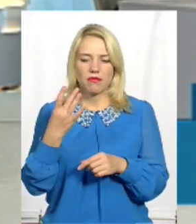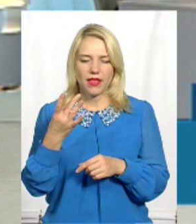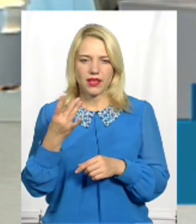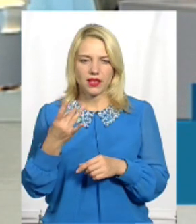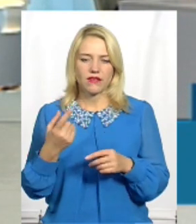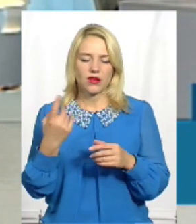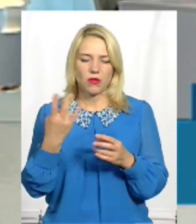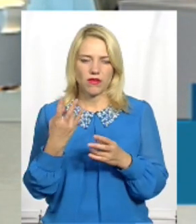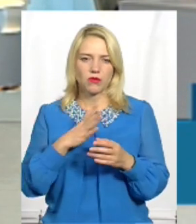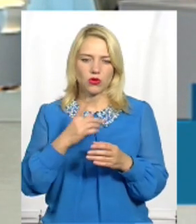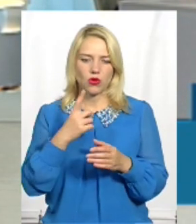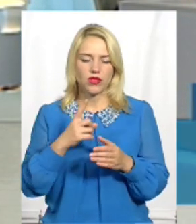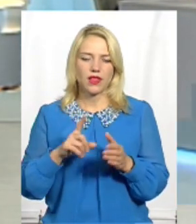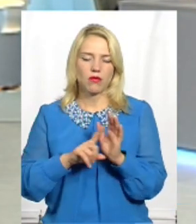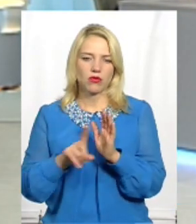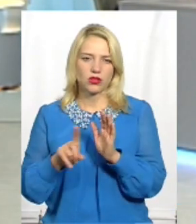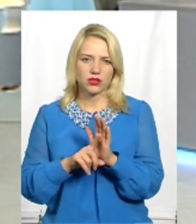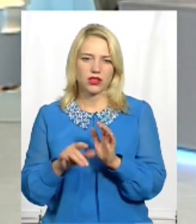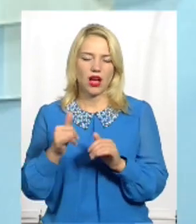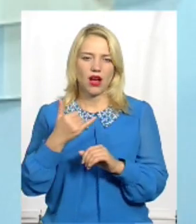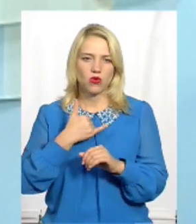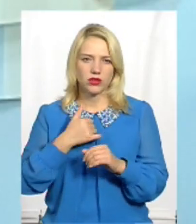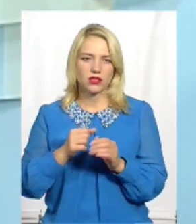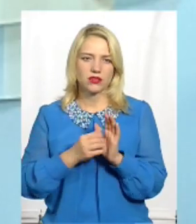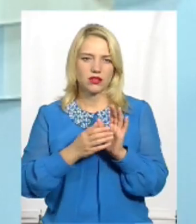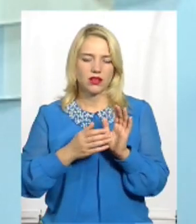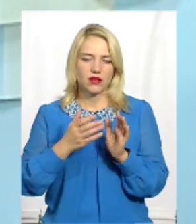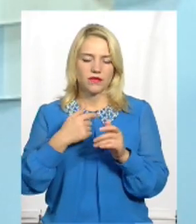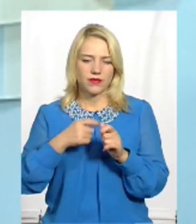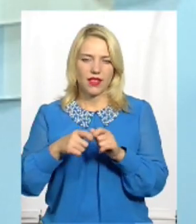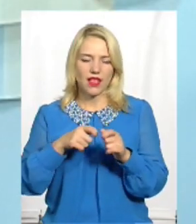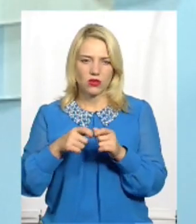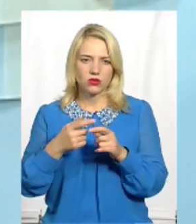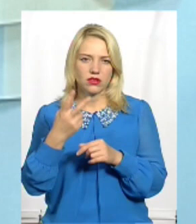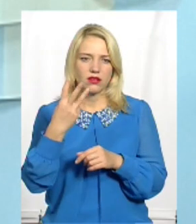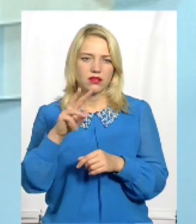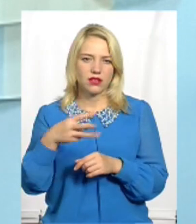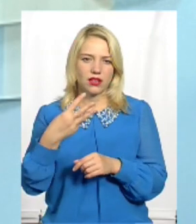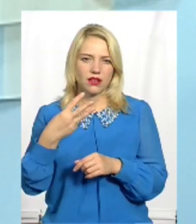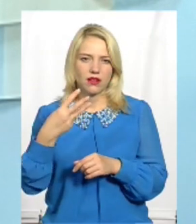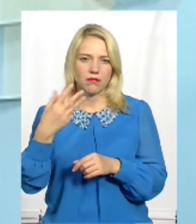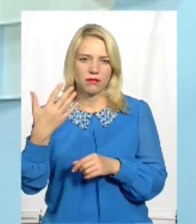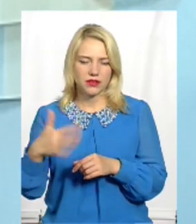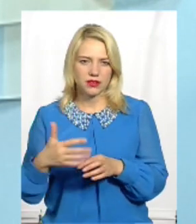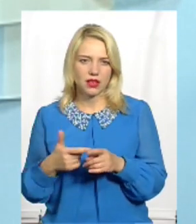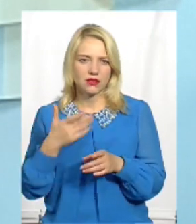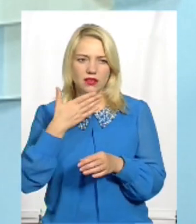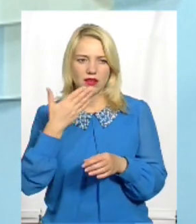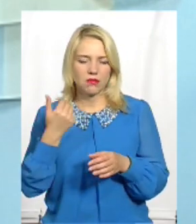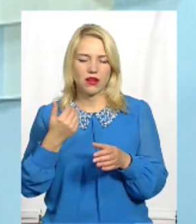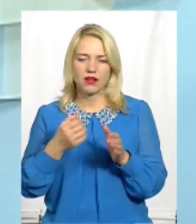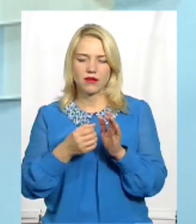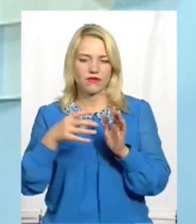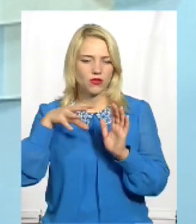на сьогоднішній день тариф затверджений 3,5 гривні. В цьому тарифі не закладено ні придбання